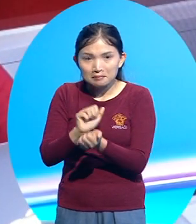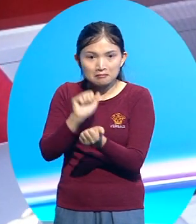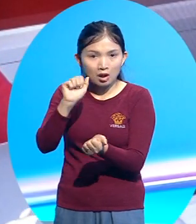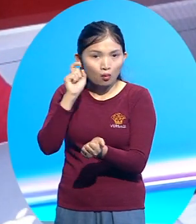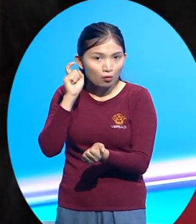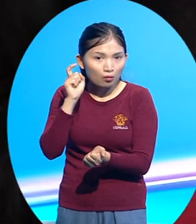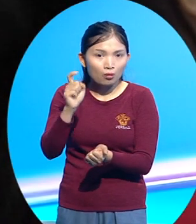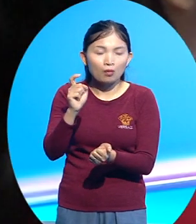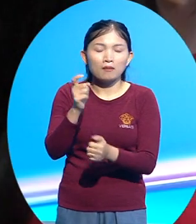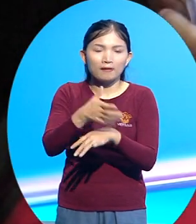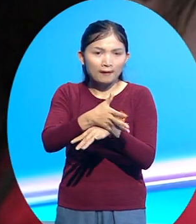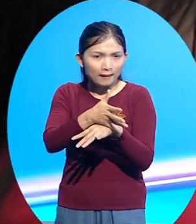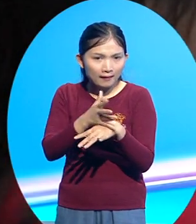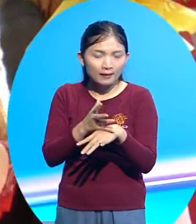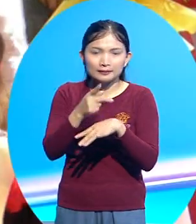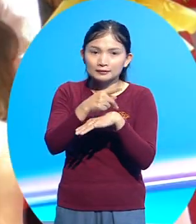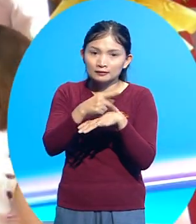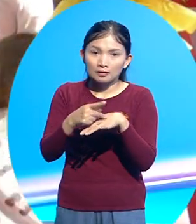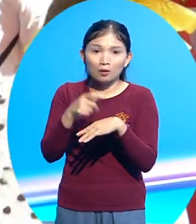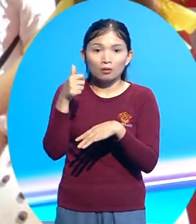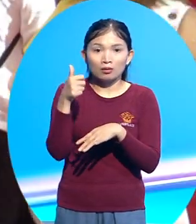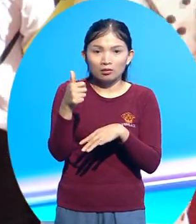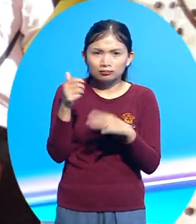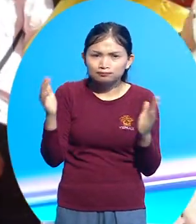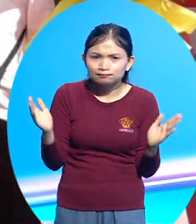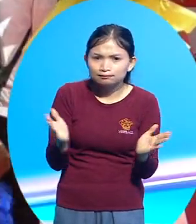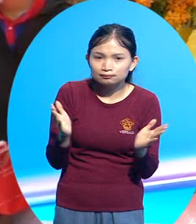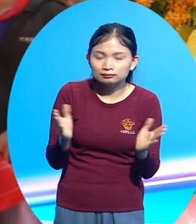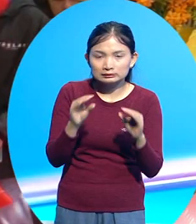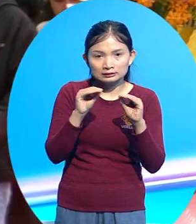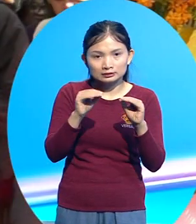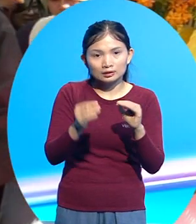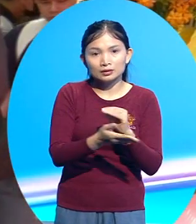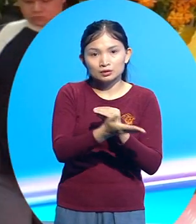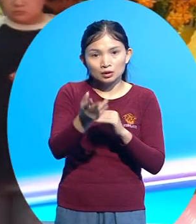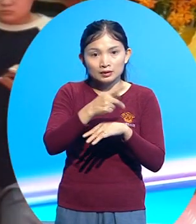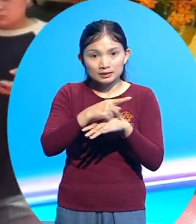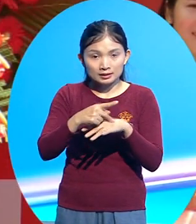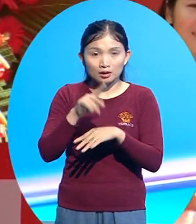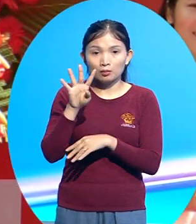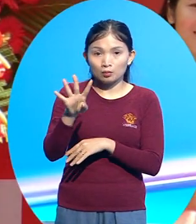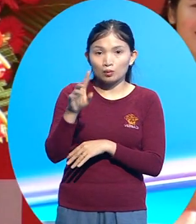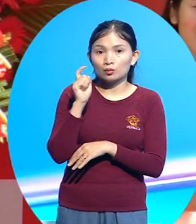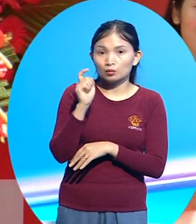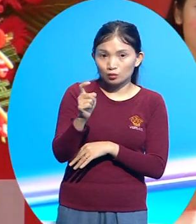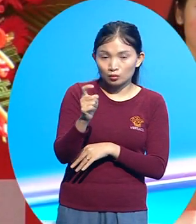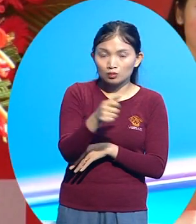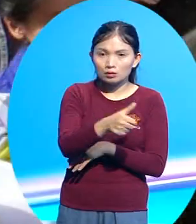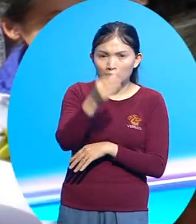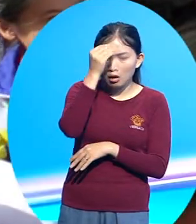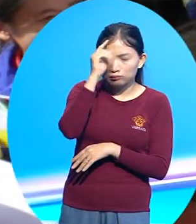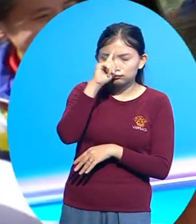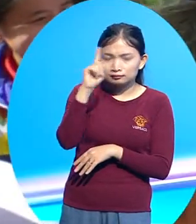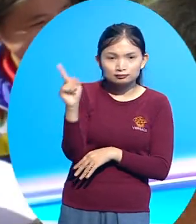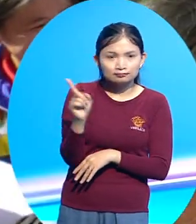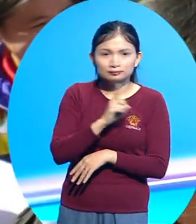dạy, truyền cảm hứng tốt để đạt tiêu chuẩn đứng lớp, phát triển các chương trình học tiếng Anh toàn diện 4 kỹ năng, giúp người học tự tin giao tiếp và chinh phục thành